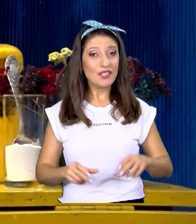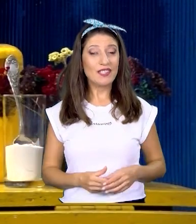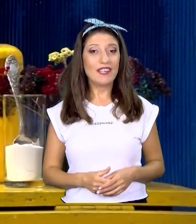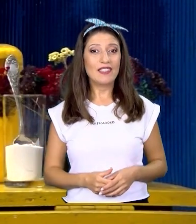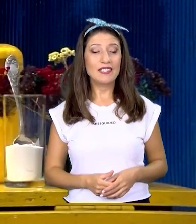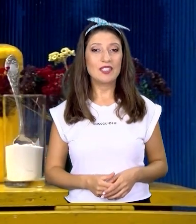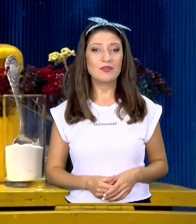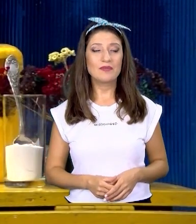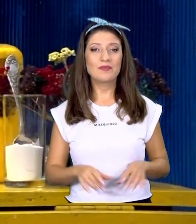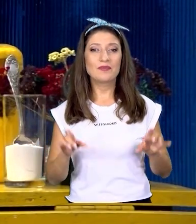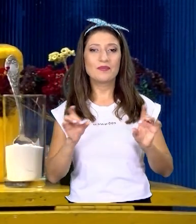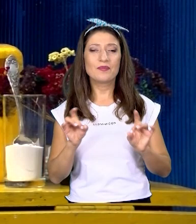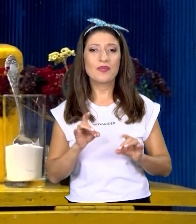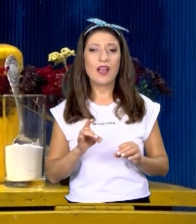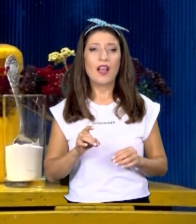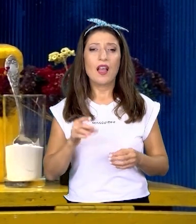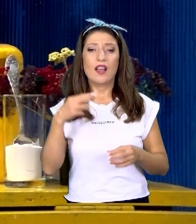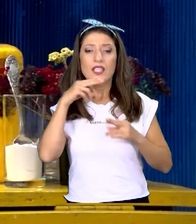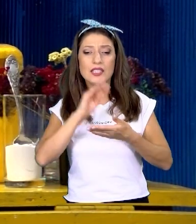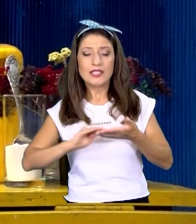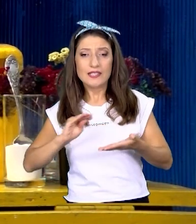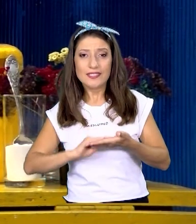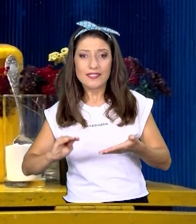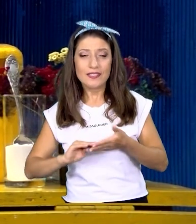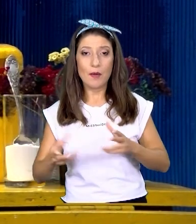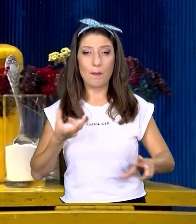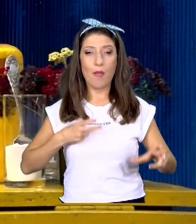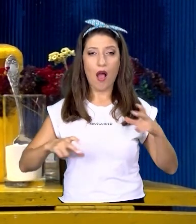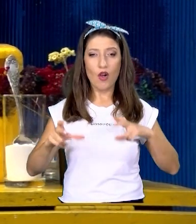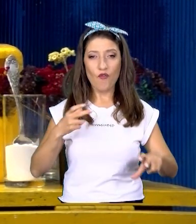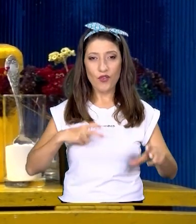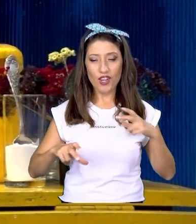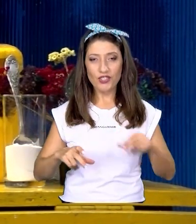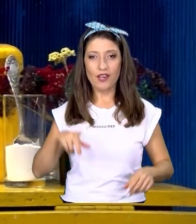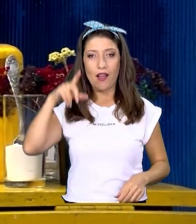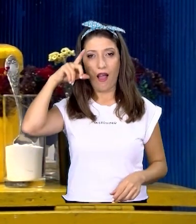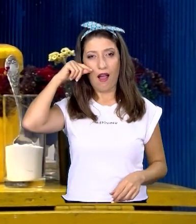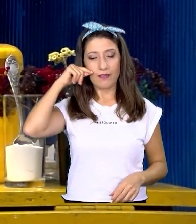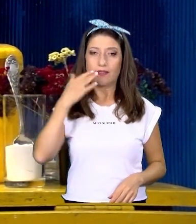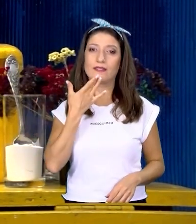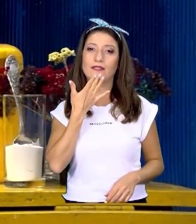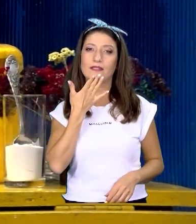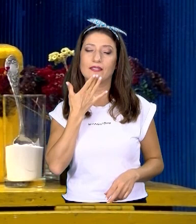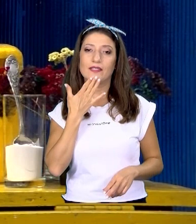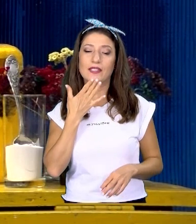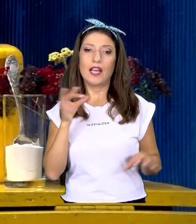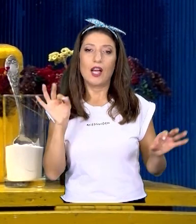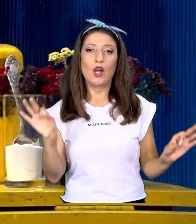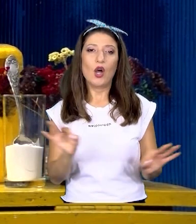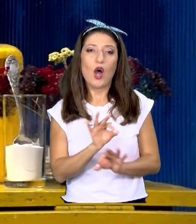ուսուցիչ, բանահավաք, խմբավարժ, մանկավարժ, հայկական